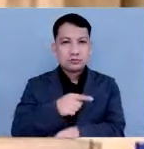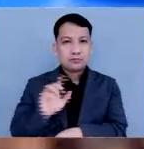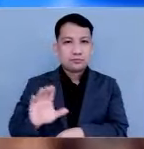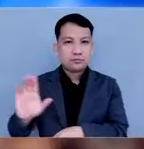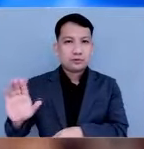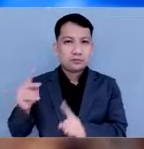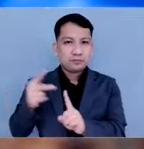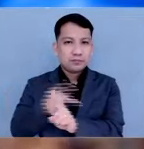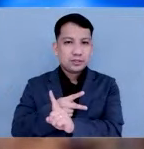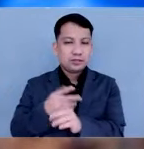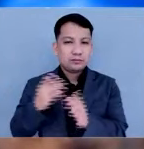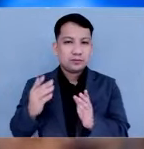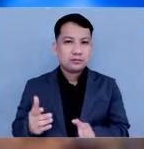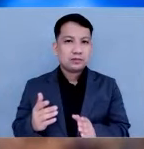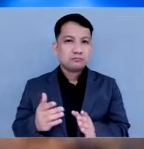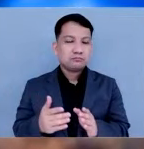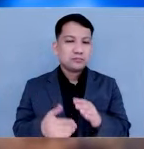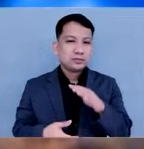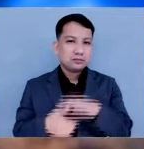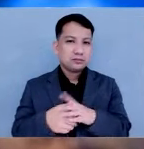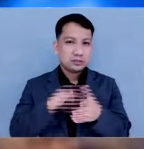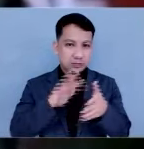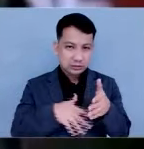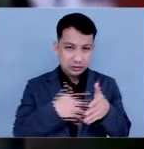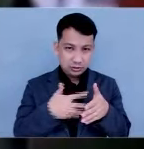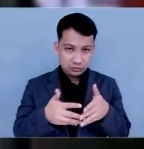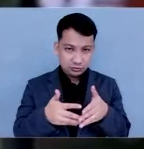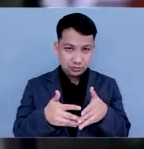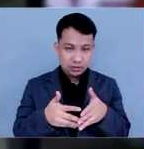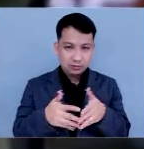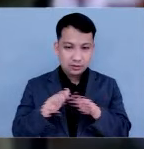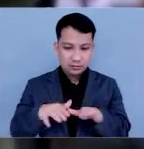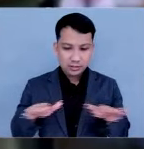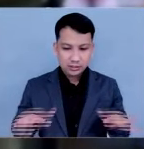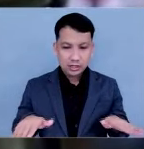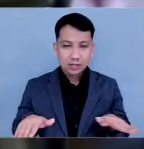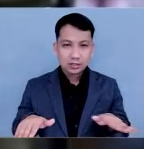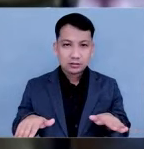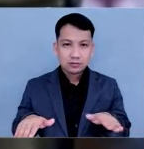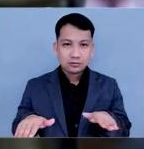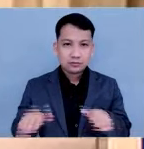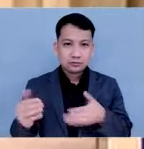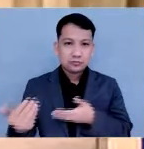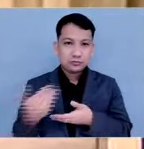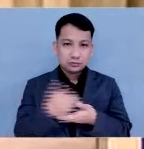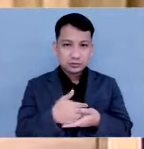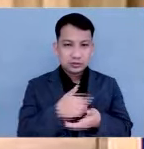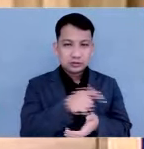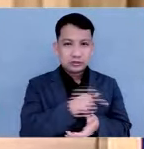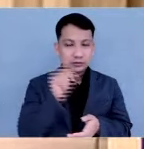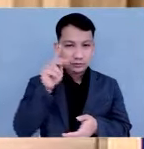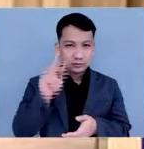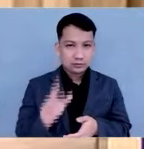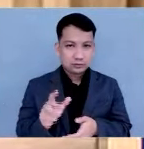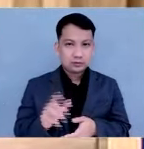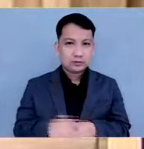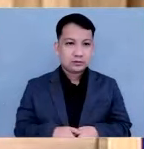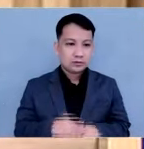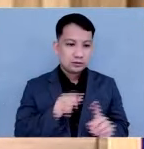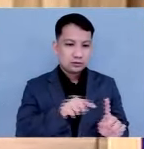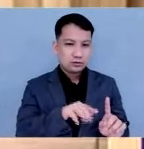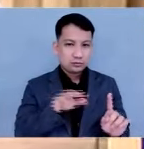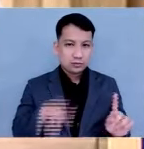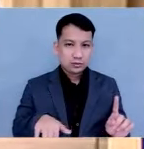biktima. Lumalabas na may scheduling umano ang mga batang babae na dumaraan sa kamay ng pastor. Itong particular na bata na to, ikaw